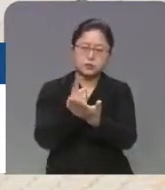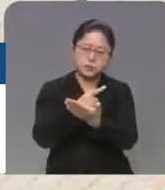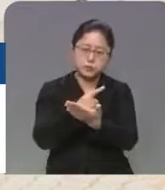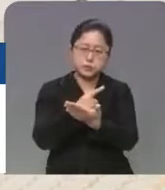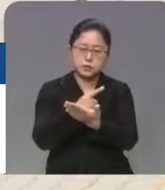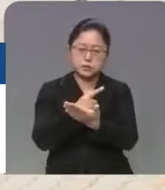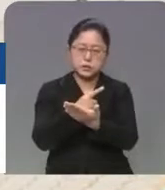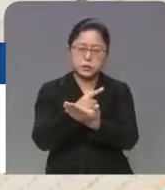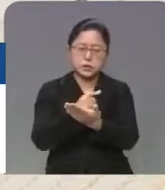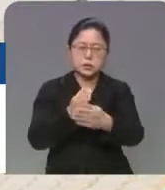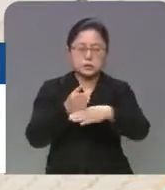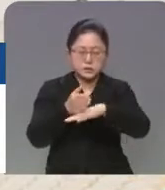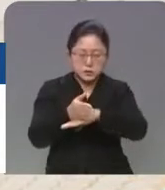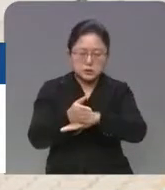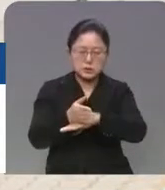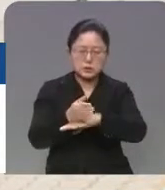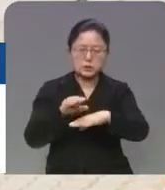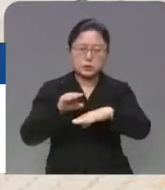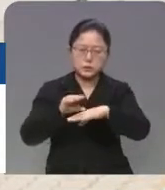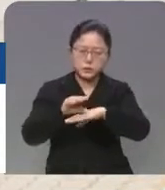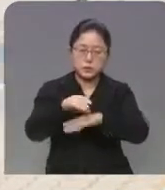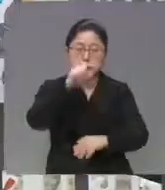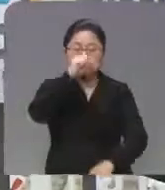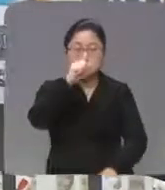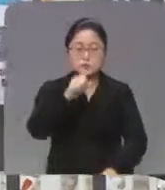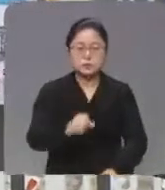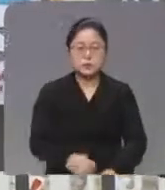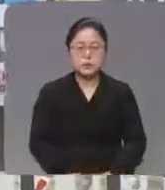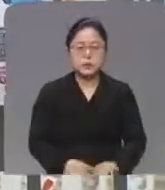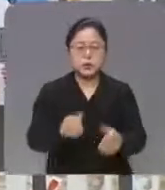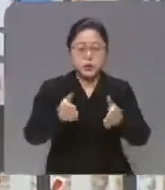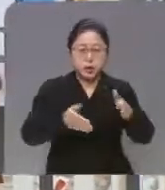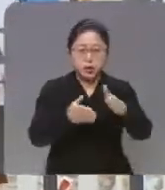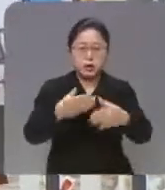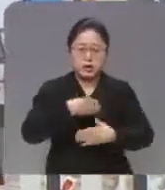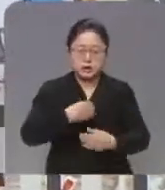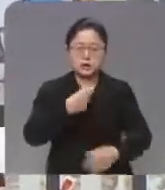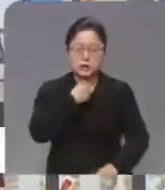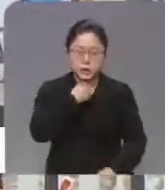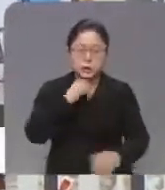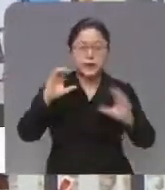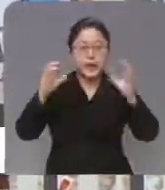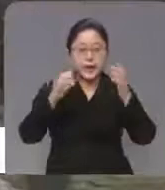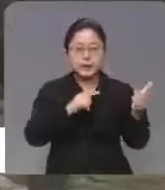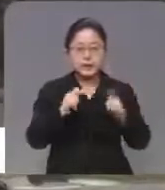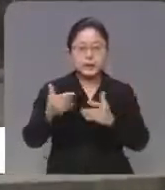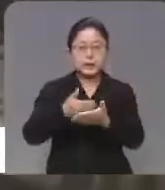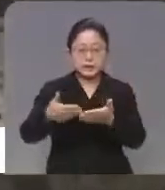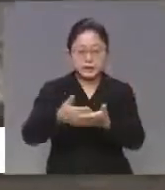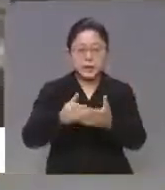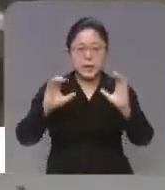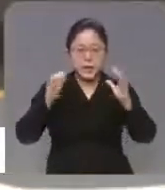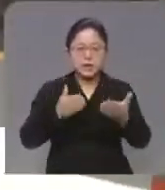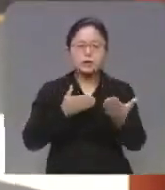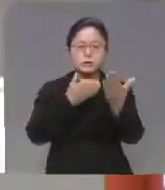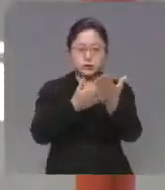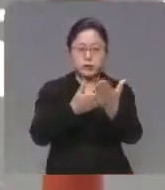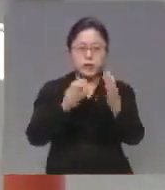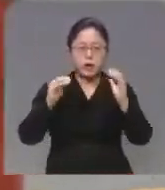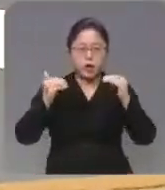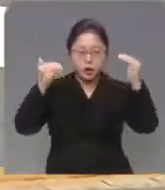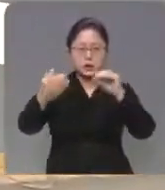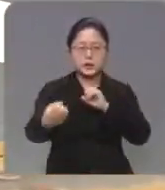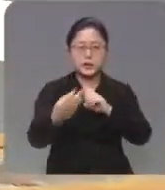더 줄이고 서행을 했으면 좋은데. 거리 안전을 바라는 고사리 손들의 그림. 아이들의 호소에 이젠 어른들이